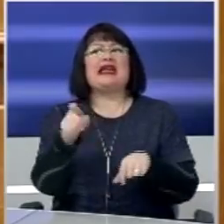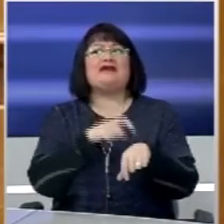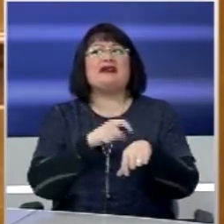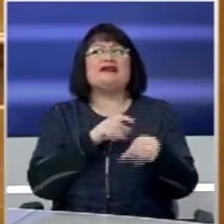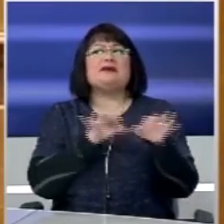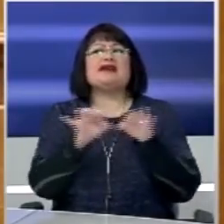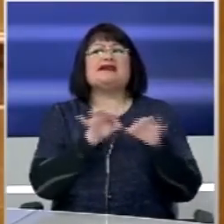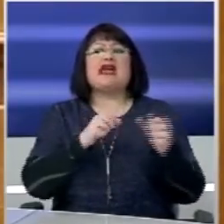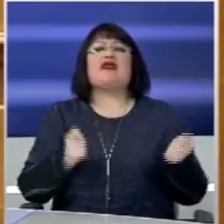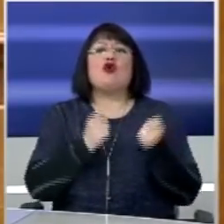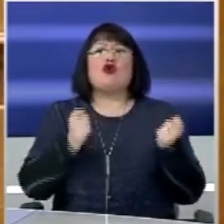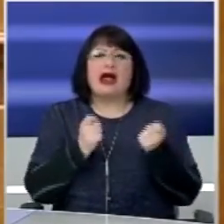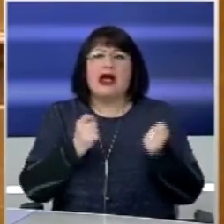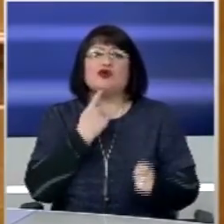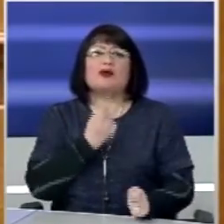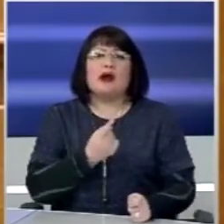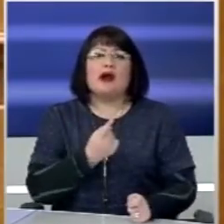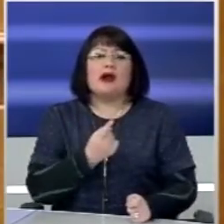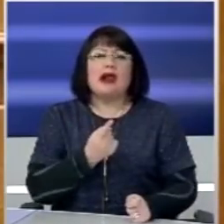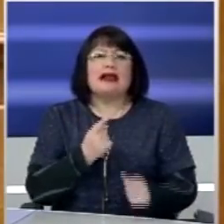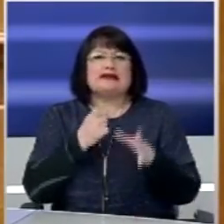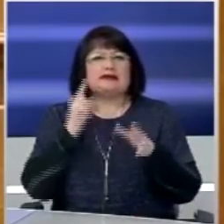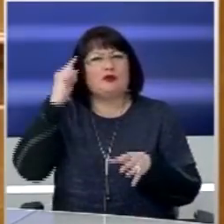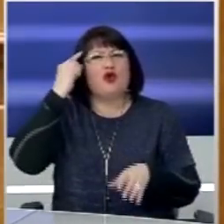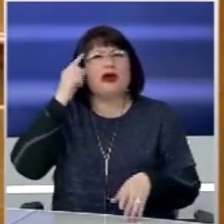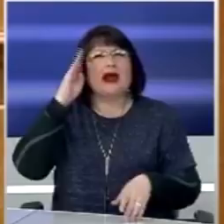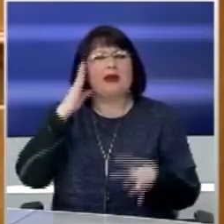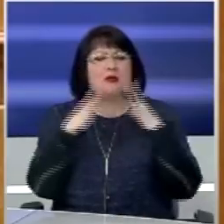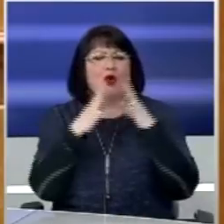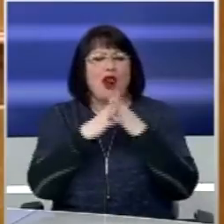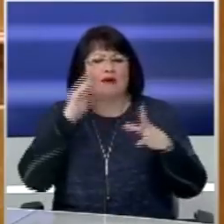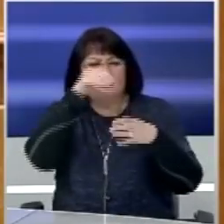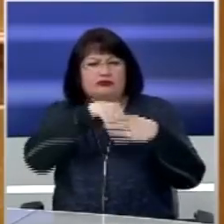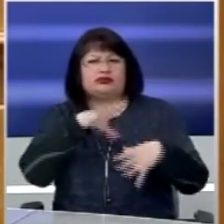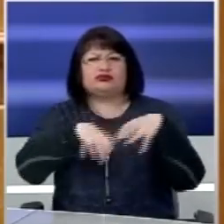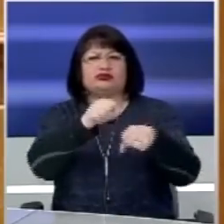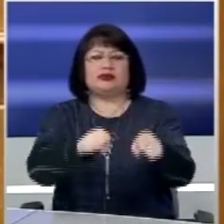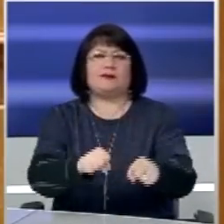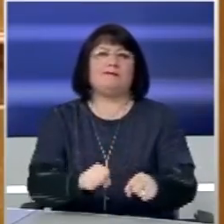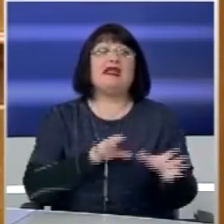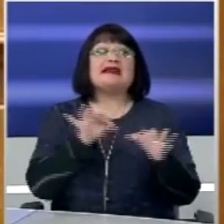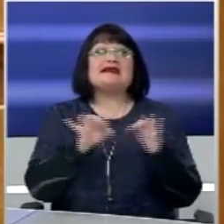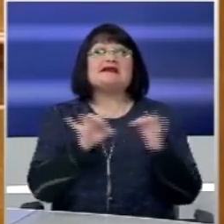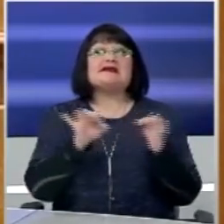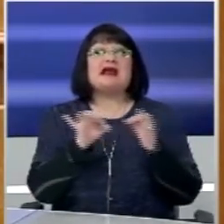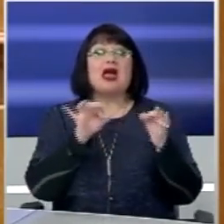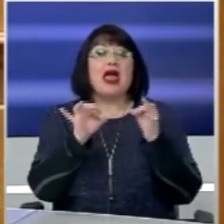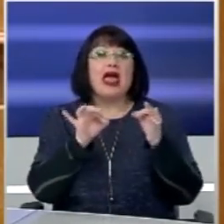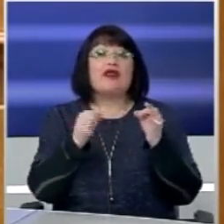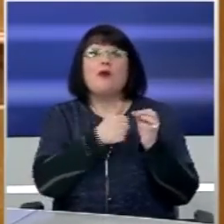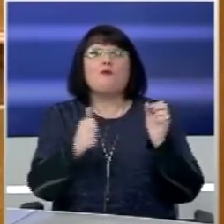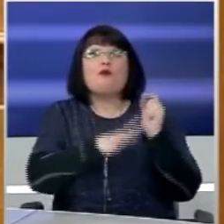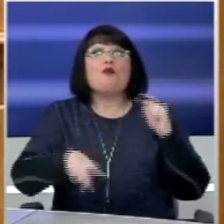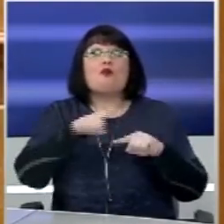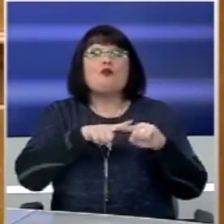χώρας για πιο βαθιά εμπλοκή σε τυχοδιοκτισμούς και πολέμους. Σχέδια που έχουν χαμένο μόνο τον ελληνικό